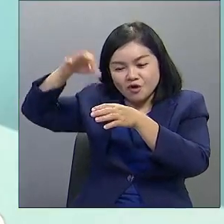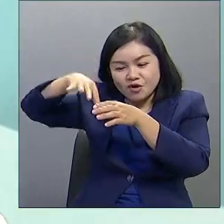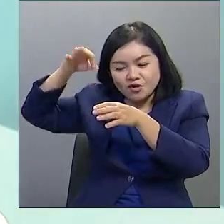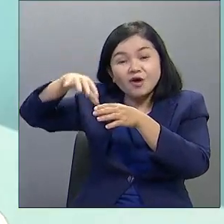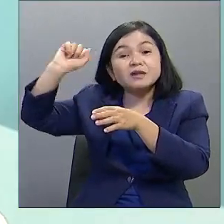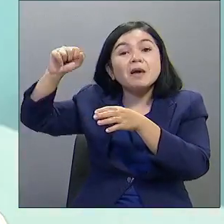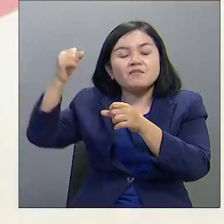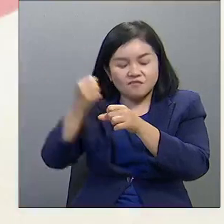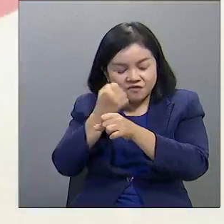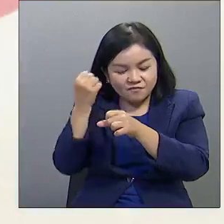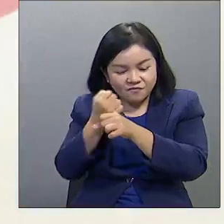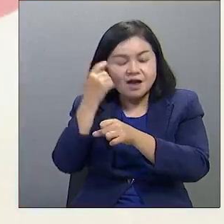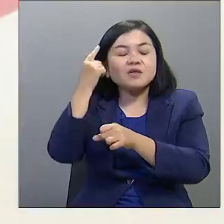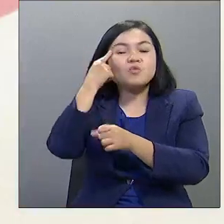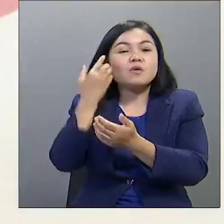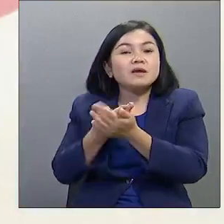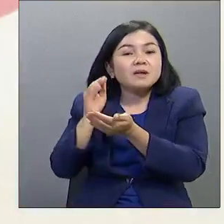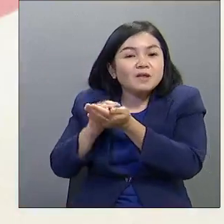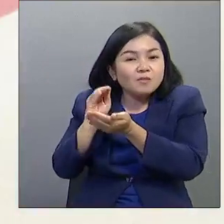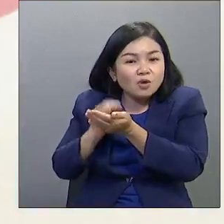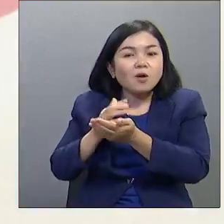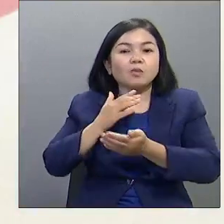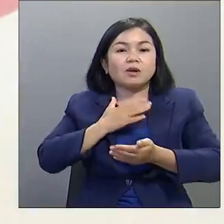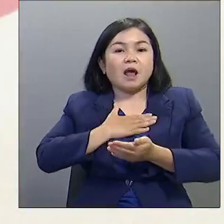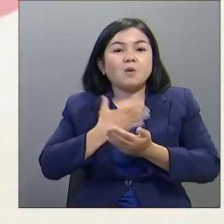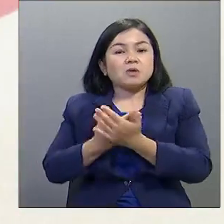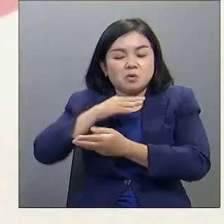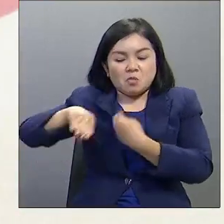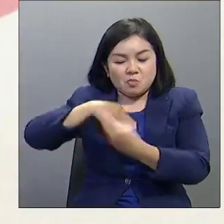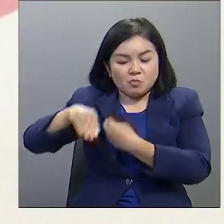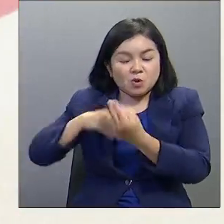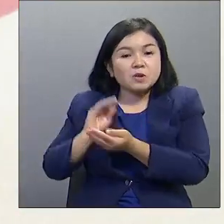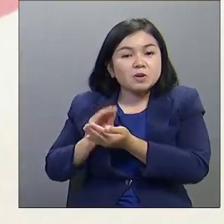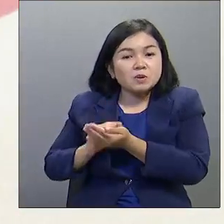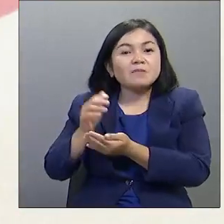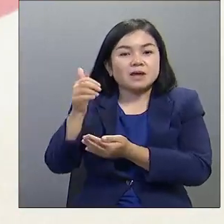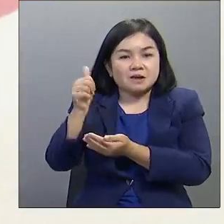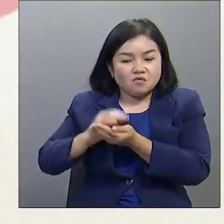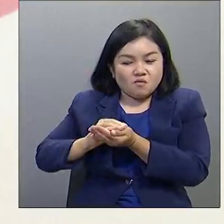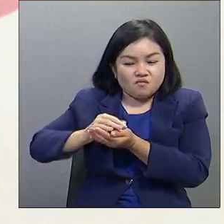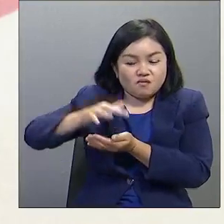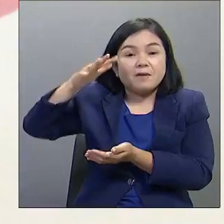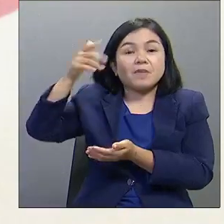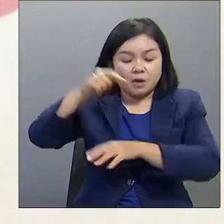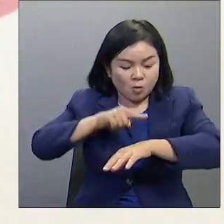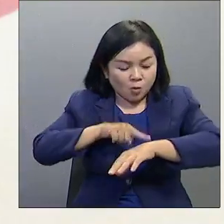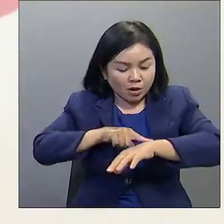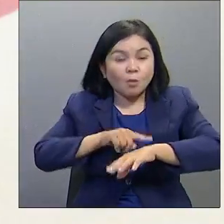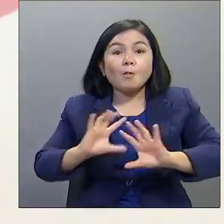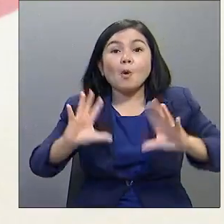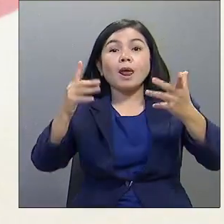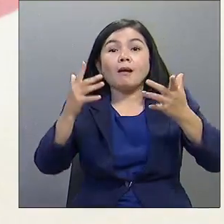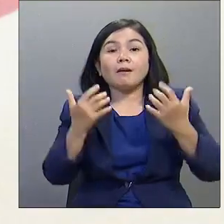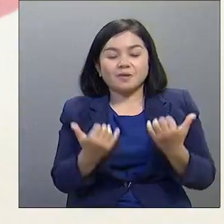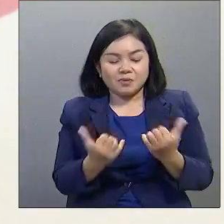ฝึกไว้นะครับการออมนั้นทำให้เรามีความมั่นคงทางการเงินเมื่อเวลาผ่านไปนะครับคุณผู้ชมครับวันนี้หมดเวลาของเราทั้ง3คนแล้วนะ